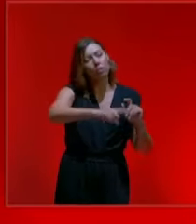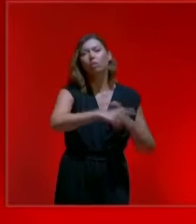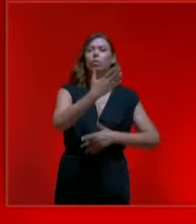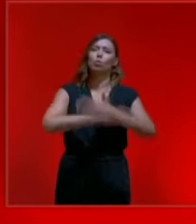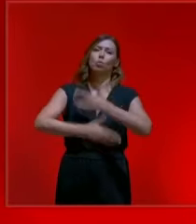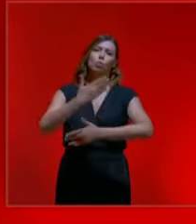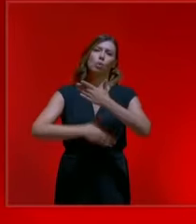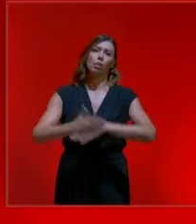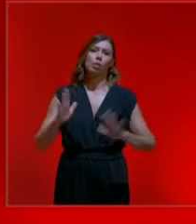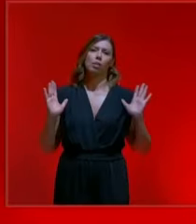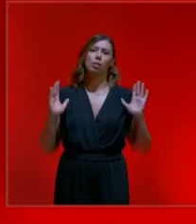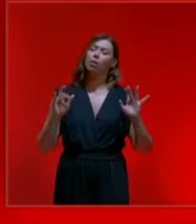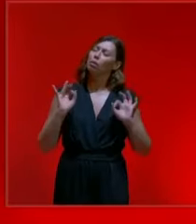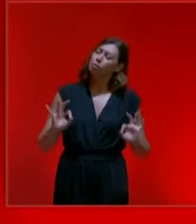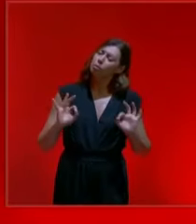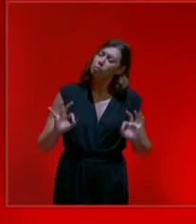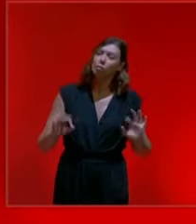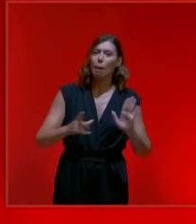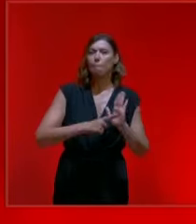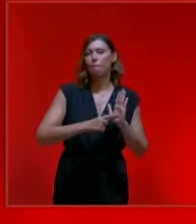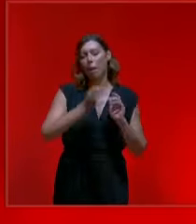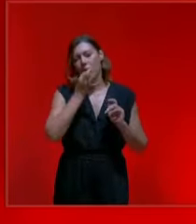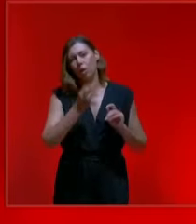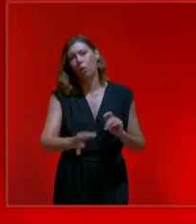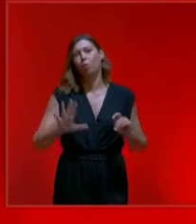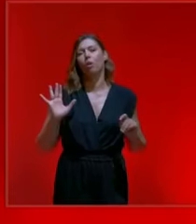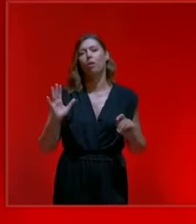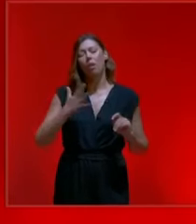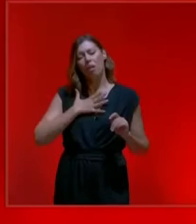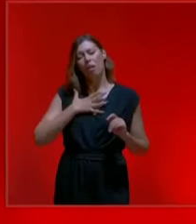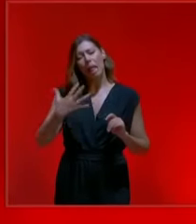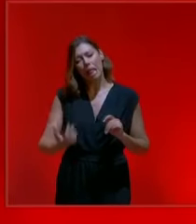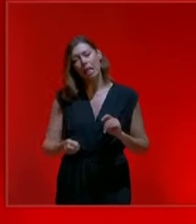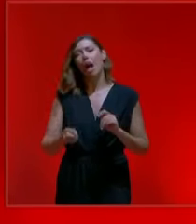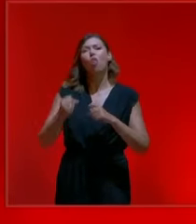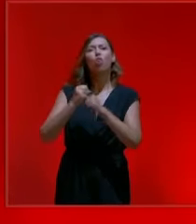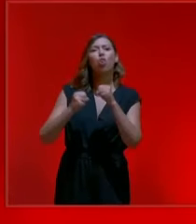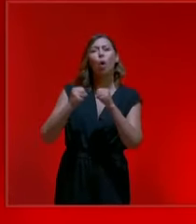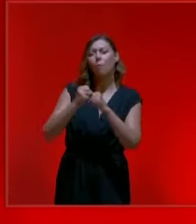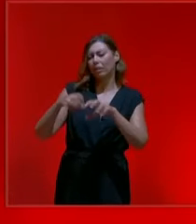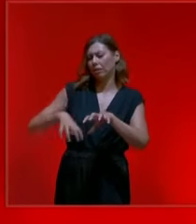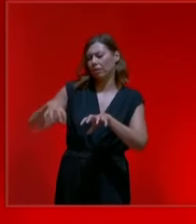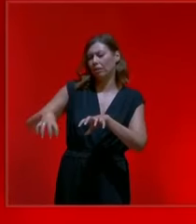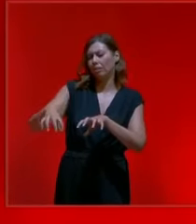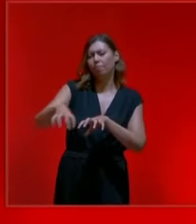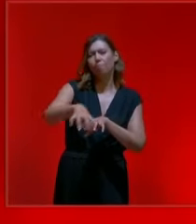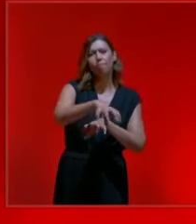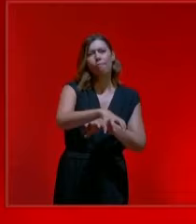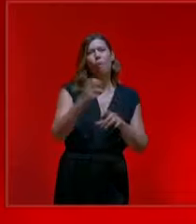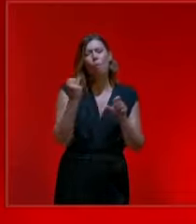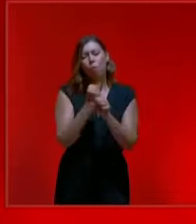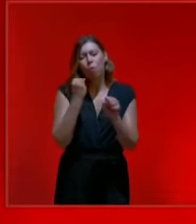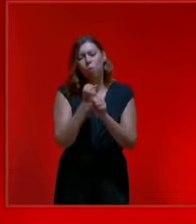πολλές φορές, και πρέπει να το ομολογήσουμε κι αυτό, είχαμε δομές οι οποίες λειτουργήσαν αποστηρωμένα, για να